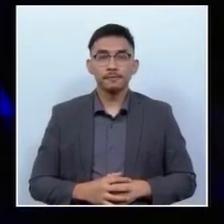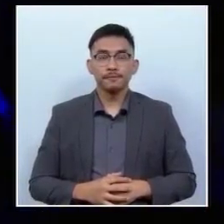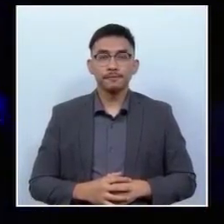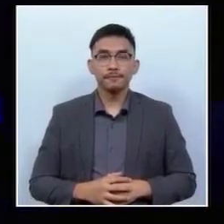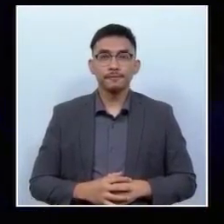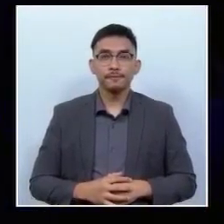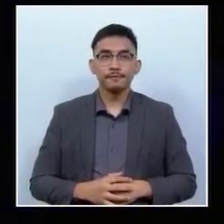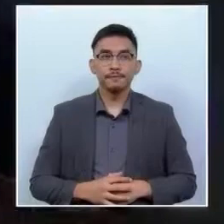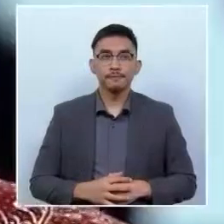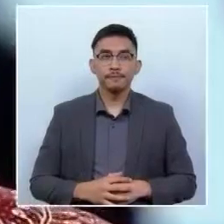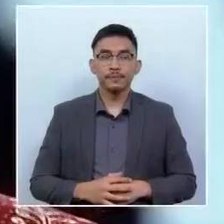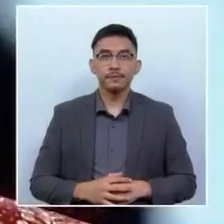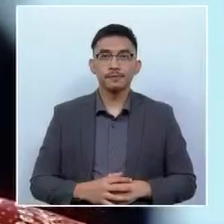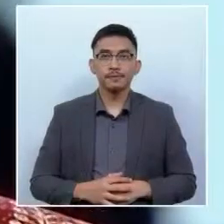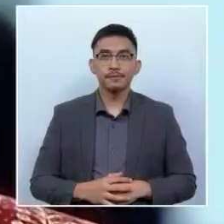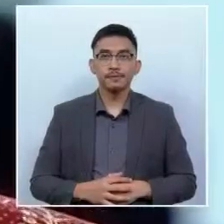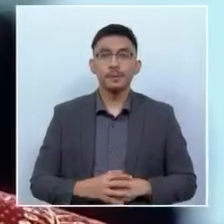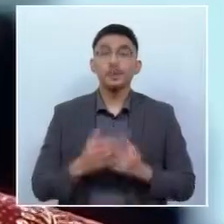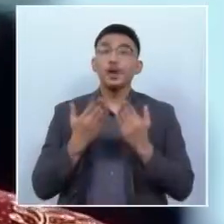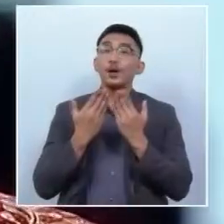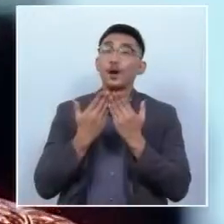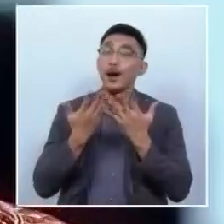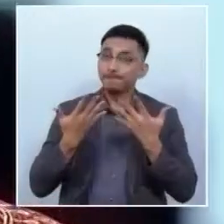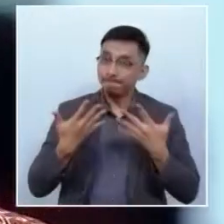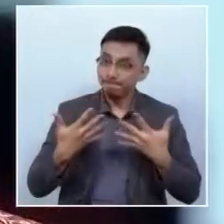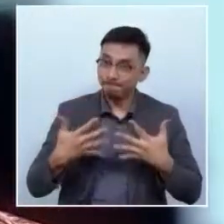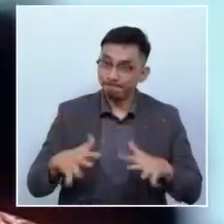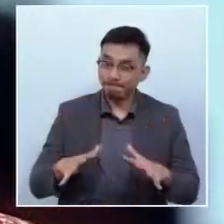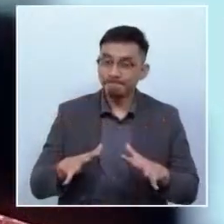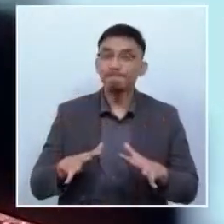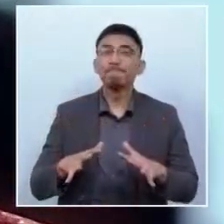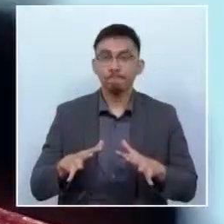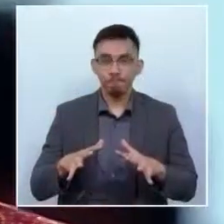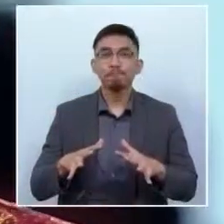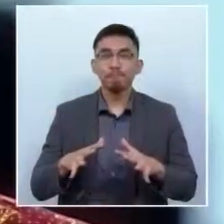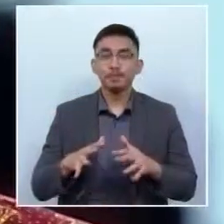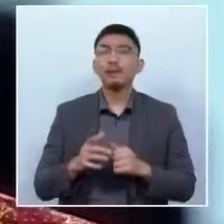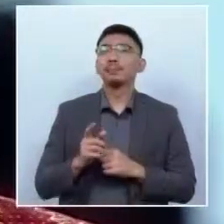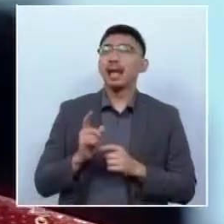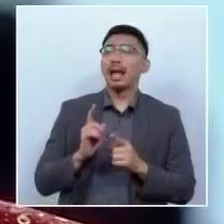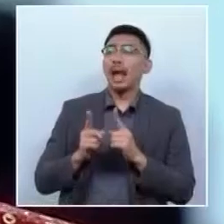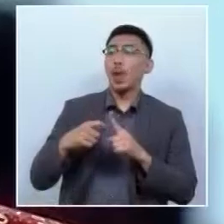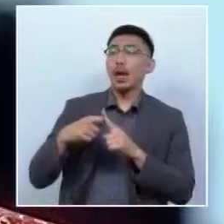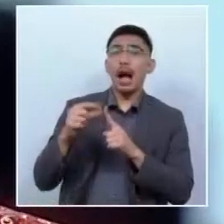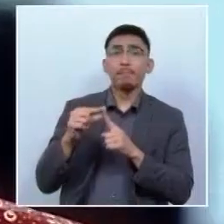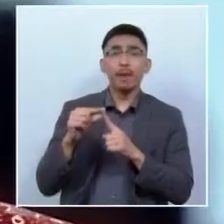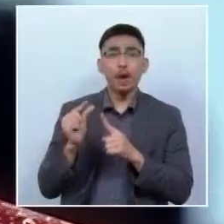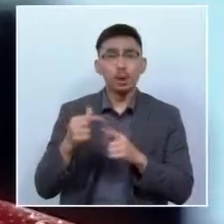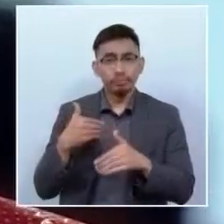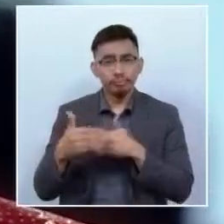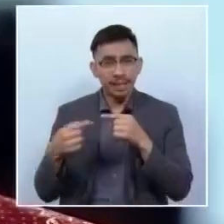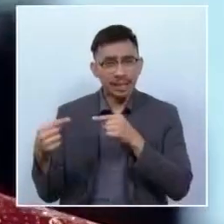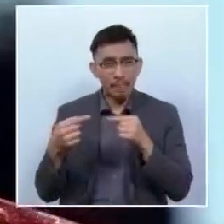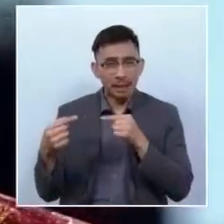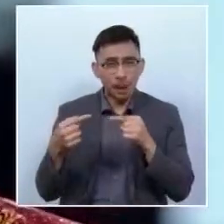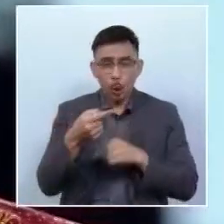berdoa selesai. Sekiranya ada kekurangan KPU dalam menyelenggarakan debat, kami mohon maaf. Terima